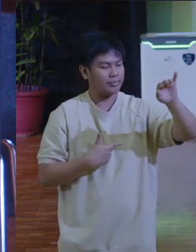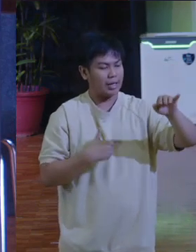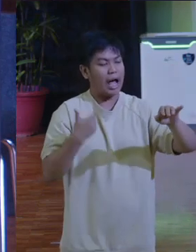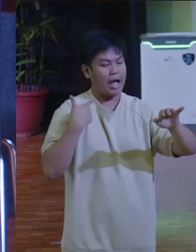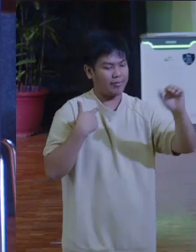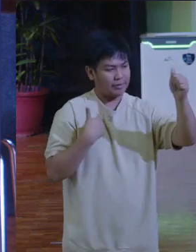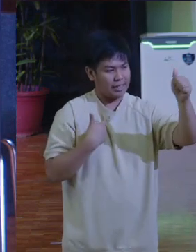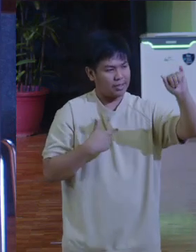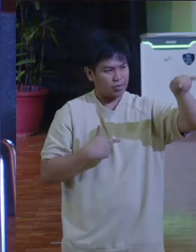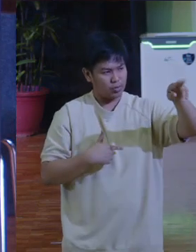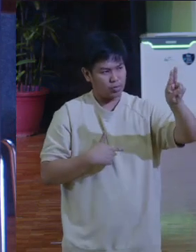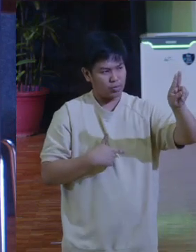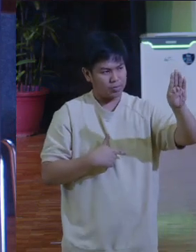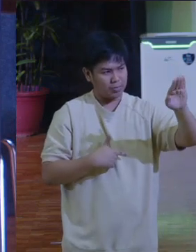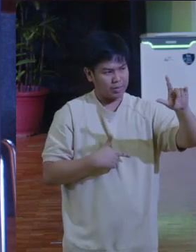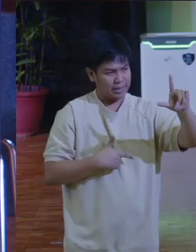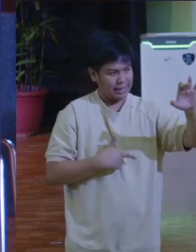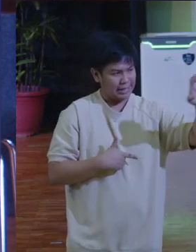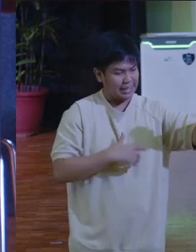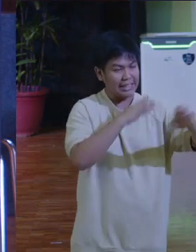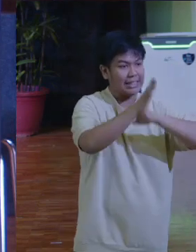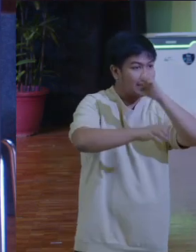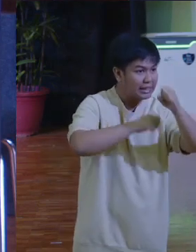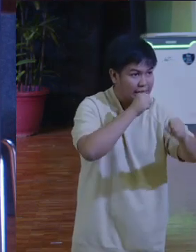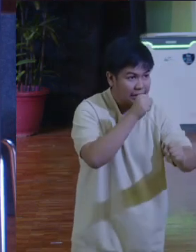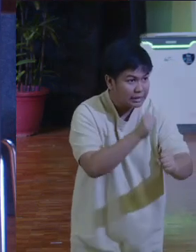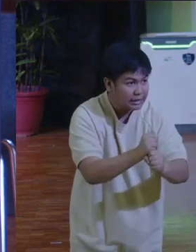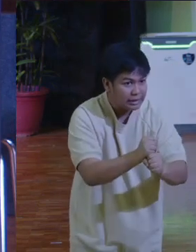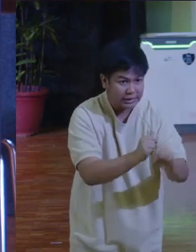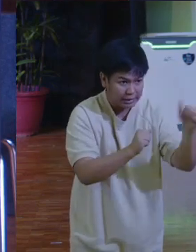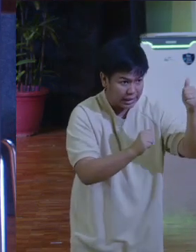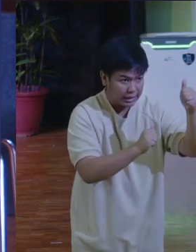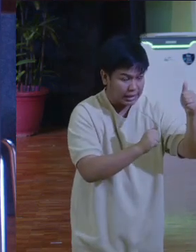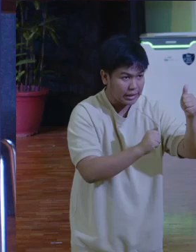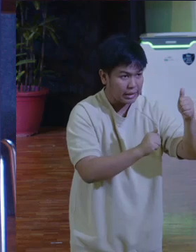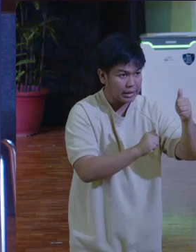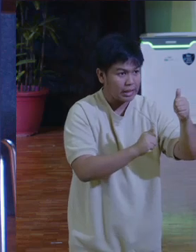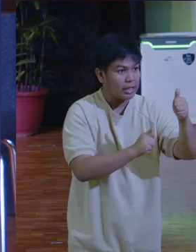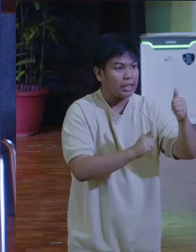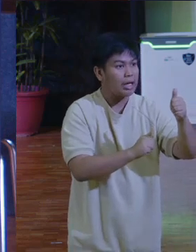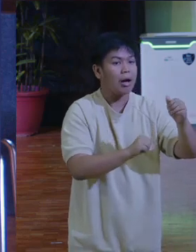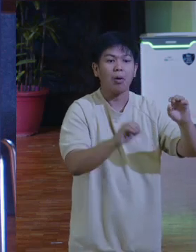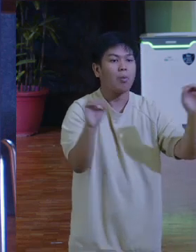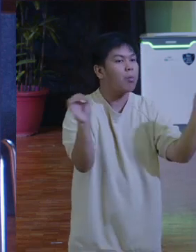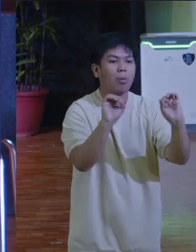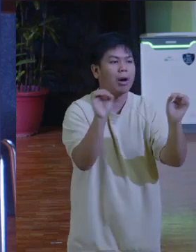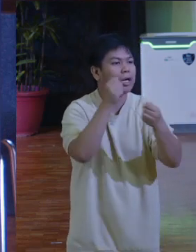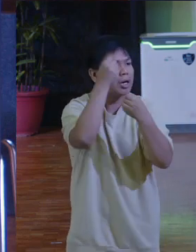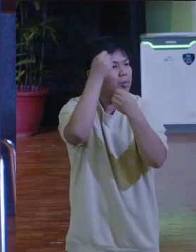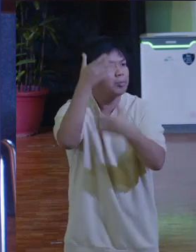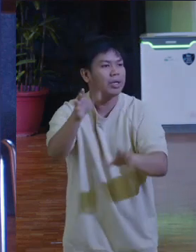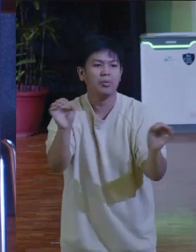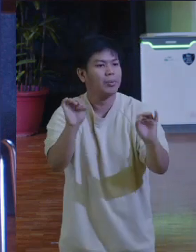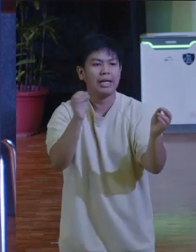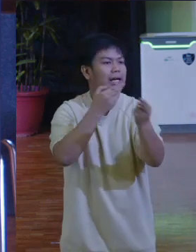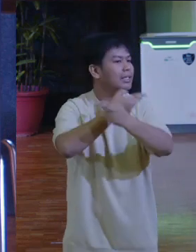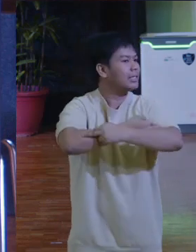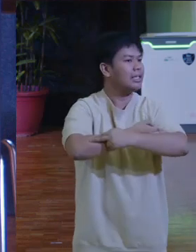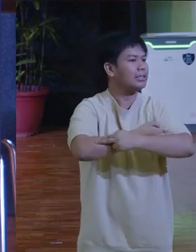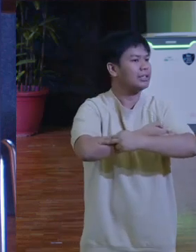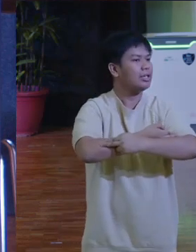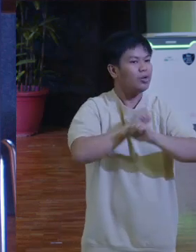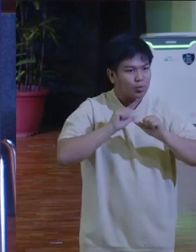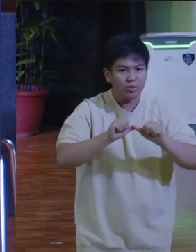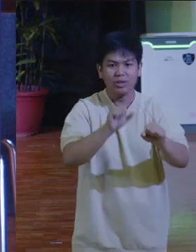sinunod. Nagigets niyo kung gaano ka galit na ang Diyos sa Israel? Kaya naman